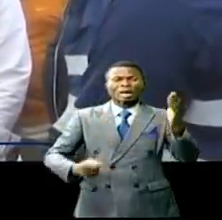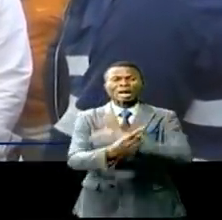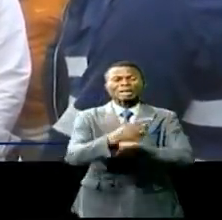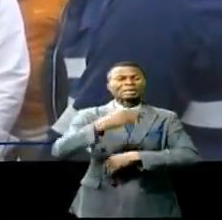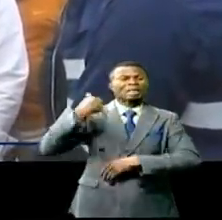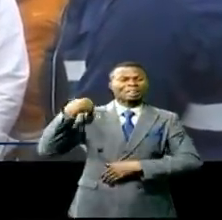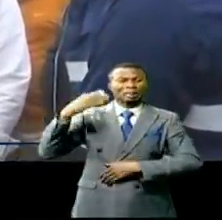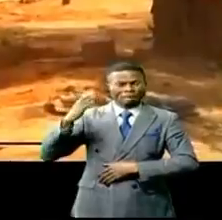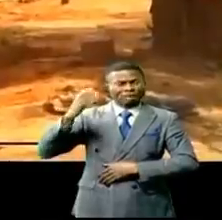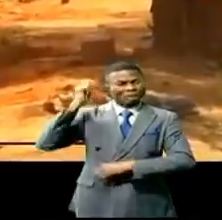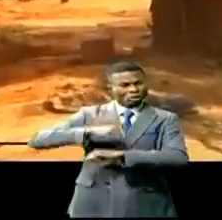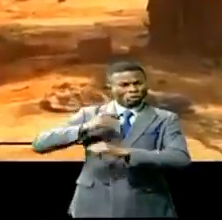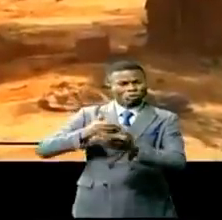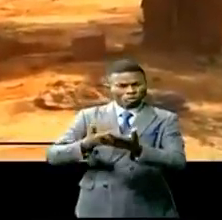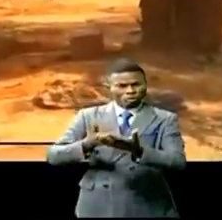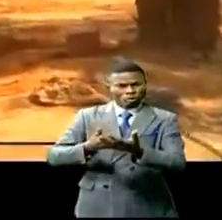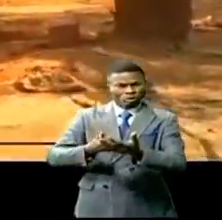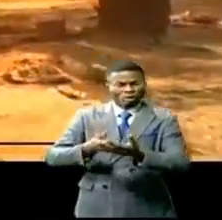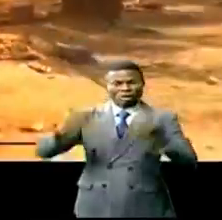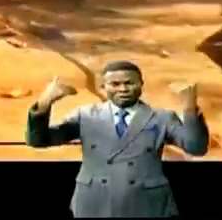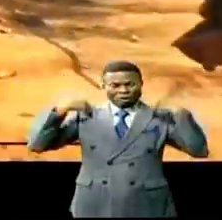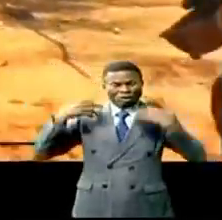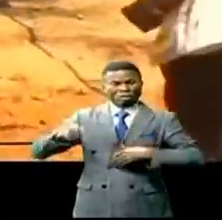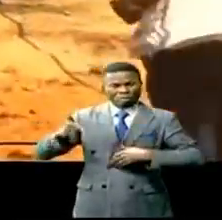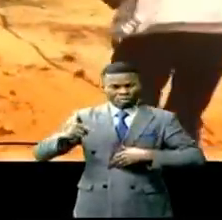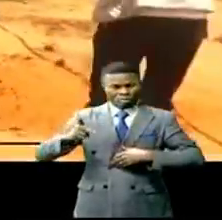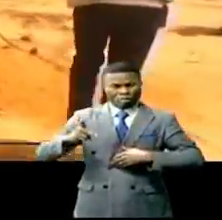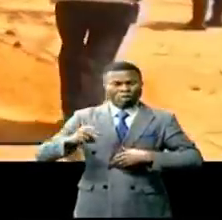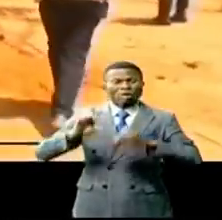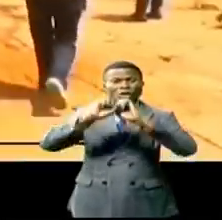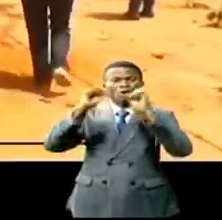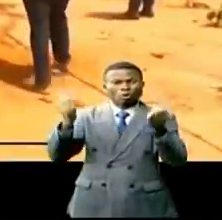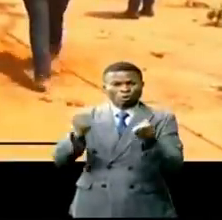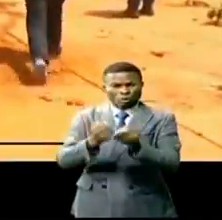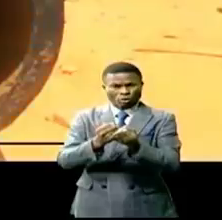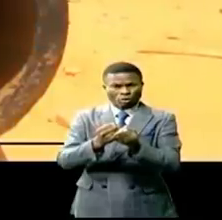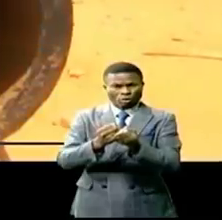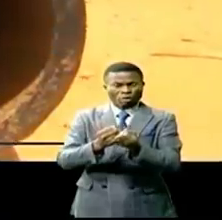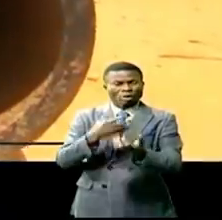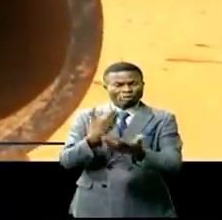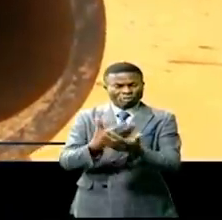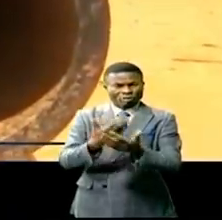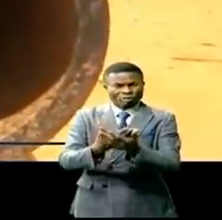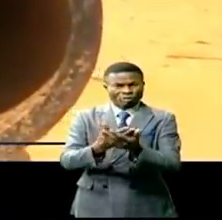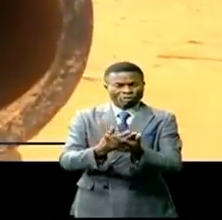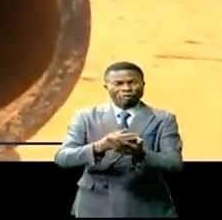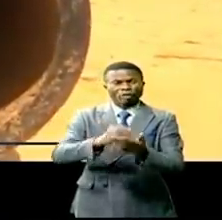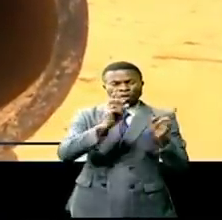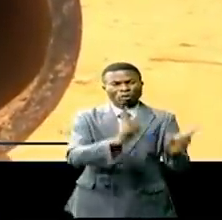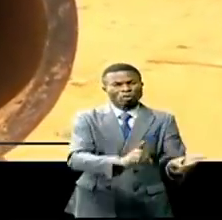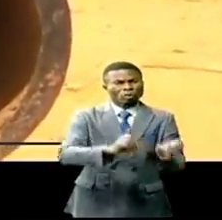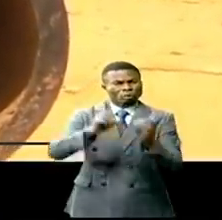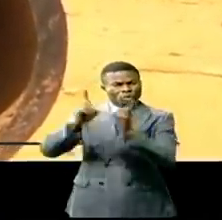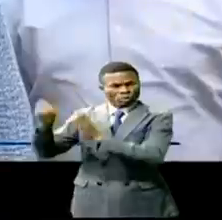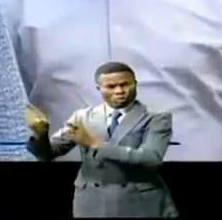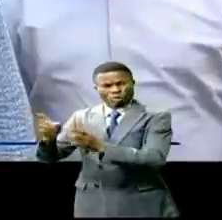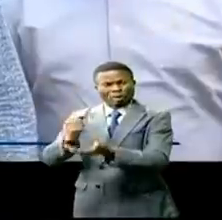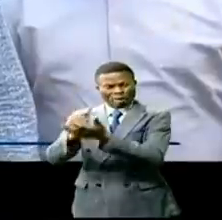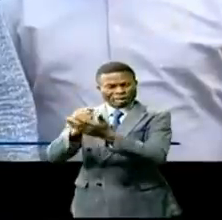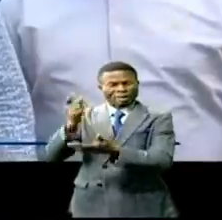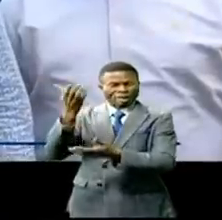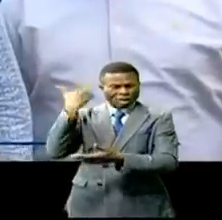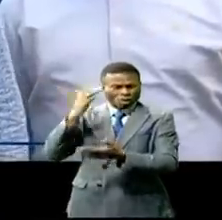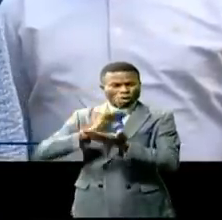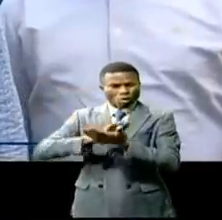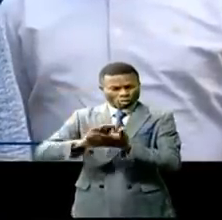toutefois notre déposer sa demande à fond tsa de faire diligence pour les services à cagnes en eau potable nous avons pris